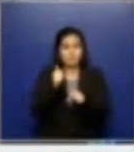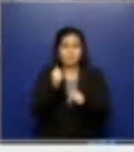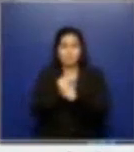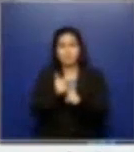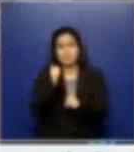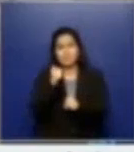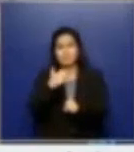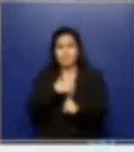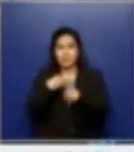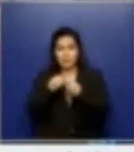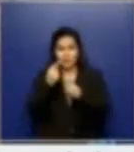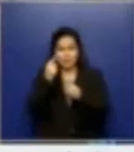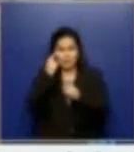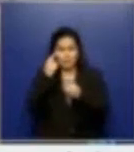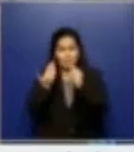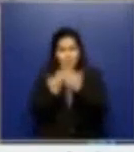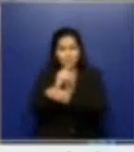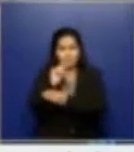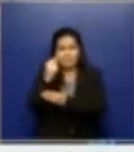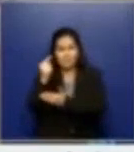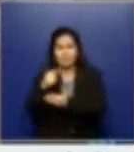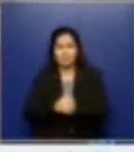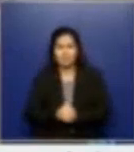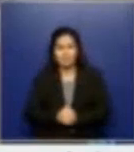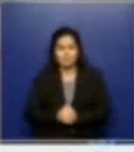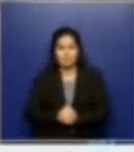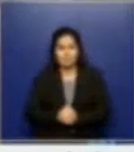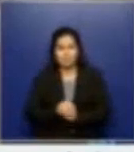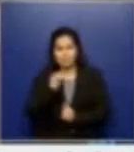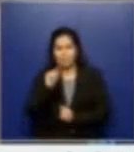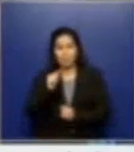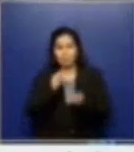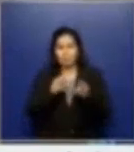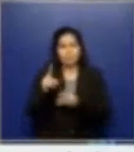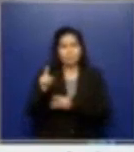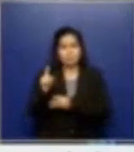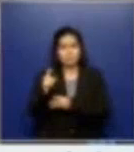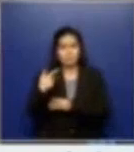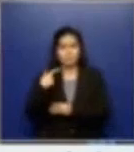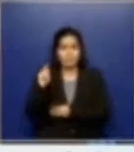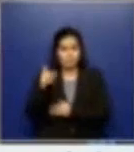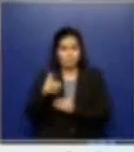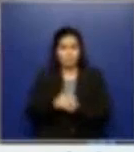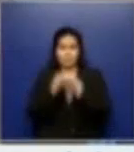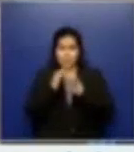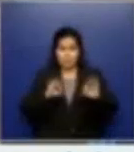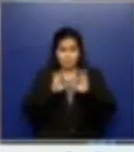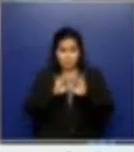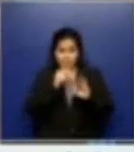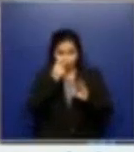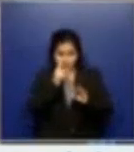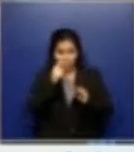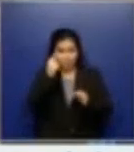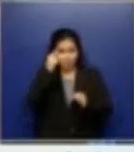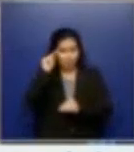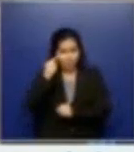ให้เกิดผลลัพธ์ใหม่ปราดทางการบริหารเขาบอกว่าป่วยการท่านต้องคิดใหม่ทำใหม่ถึงจะได้ผลลัพธ์